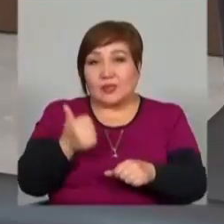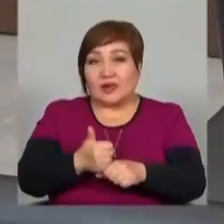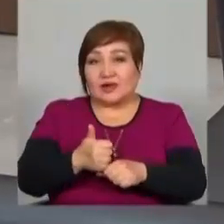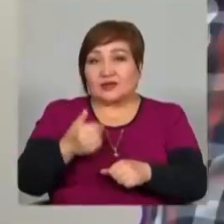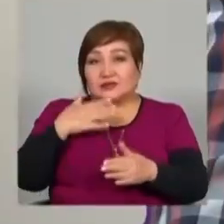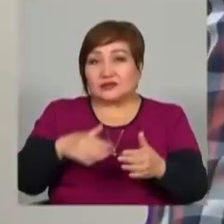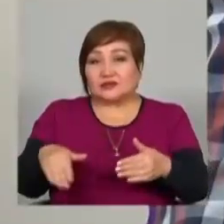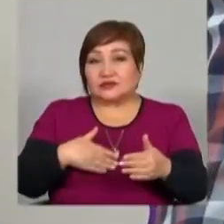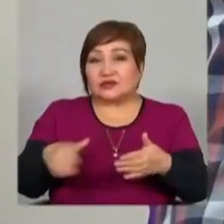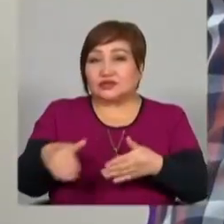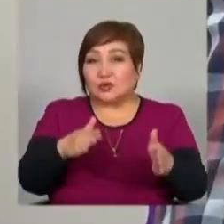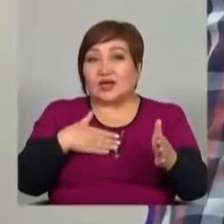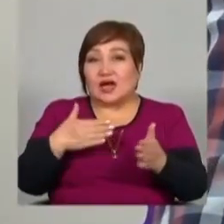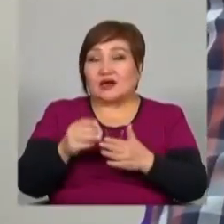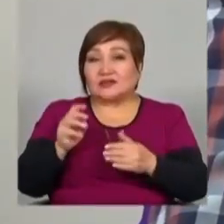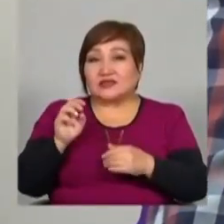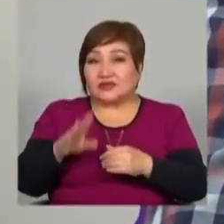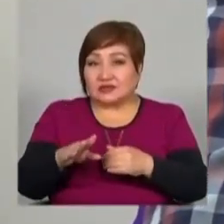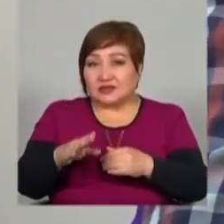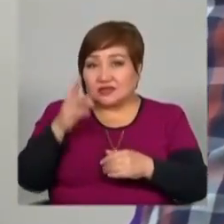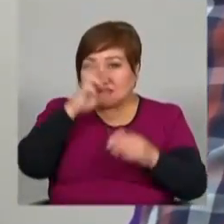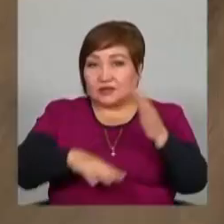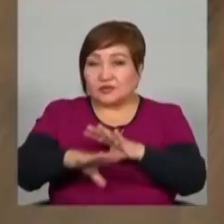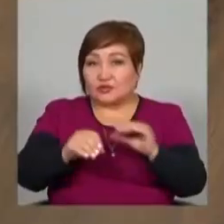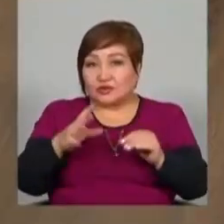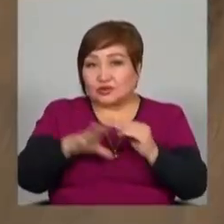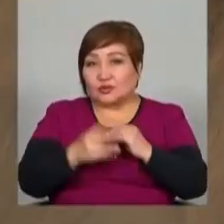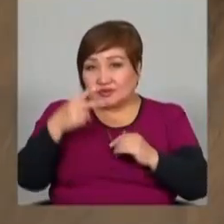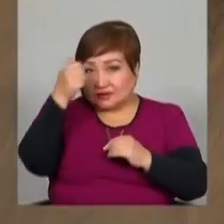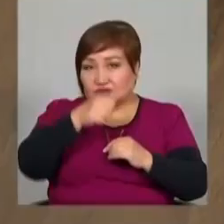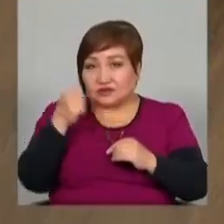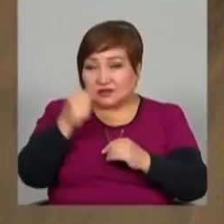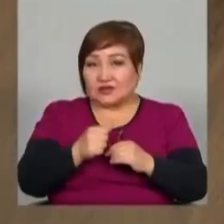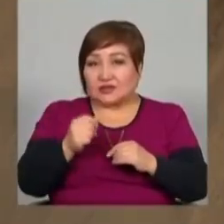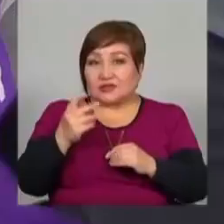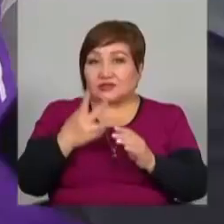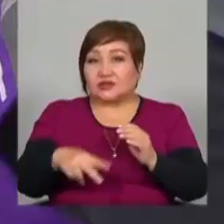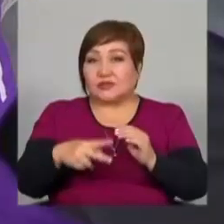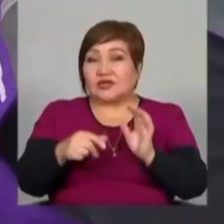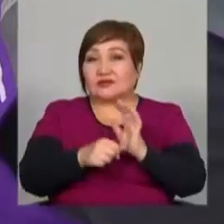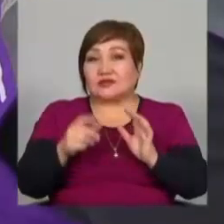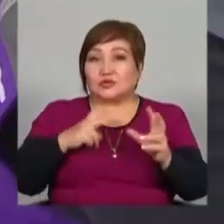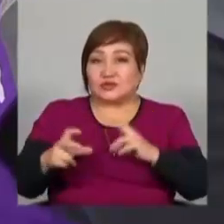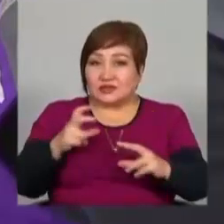сапа орталығында еліміз бойынша соңғы 2 жылда 92 студент ақылы тәжірибеден өткен. Соның